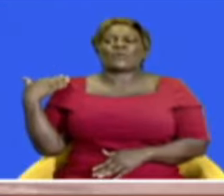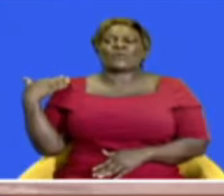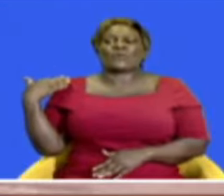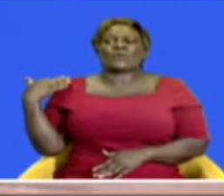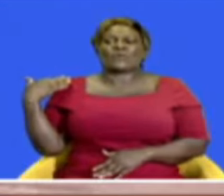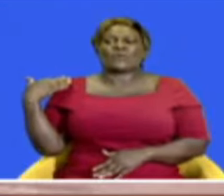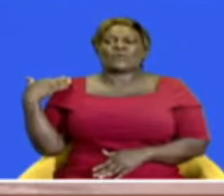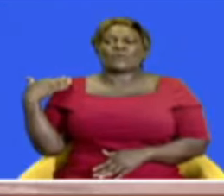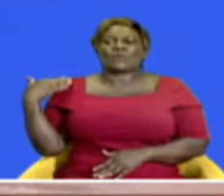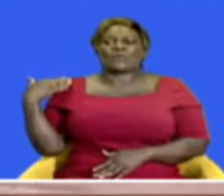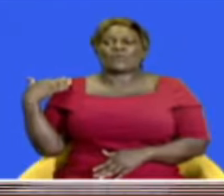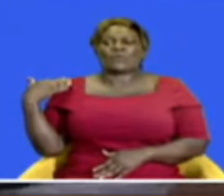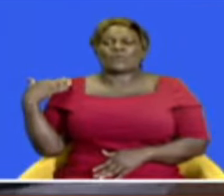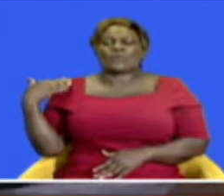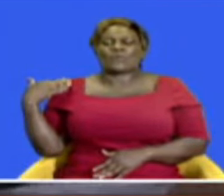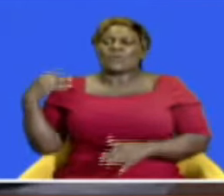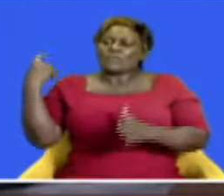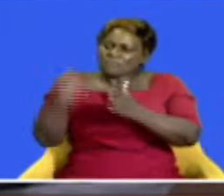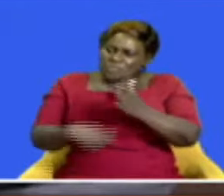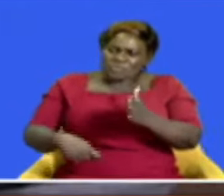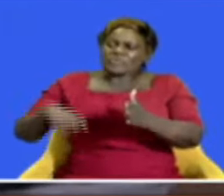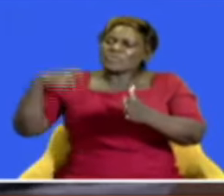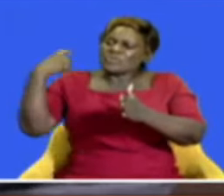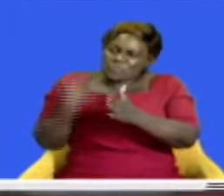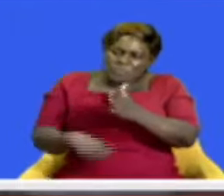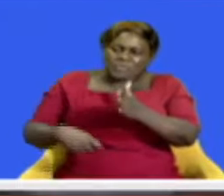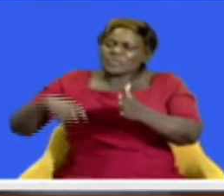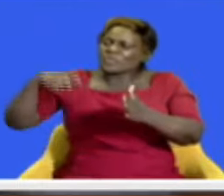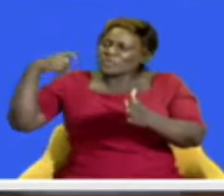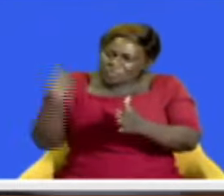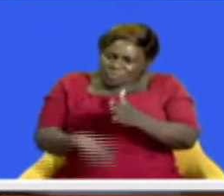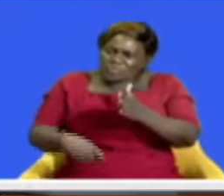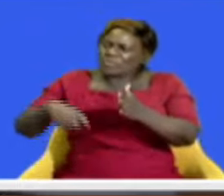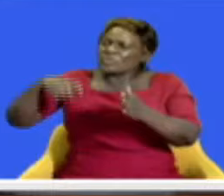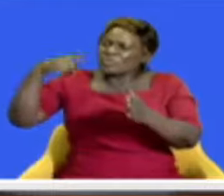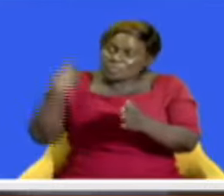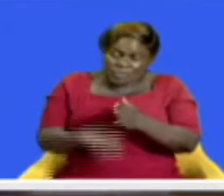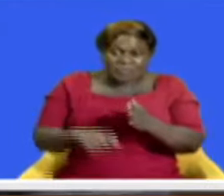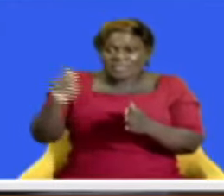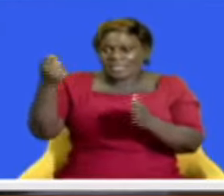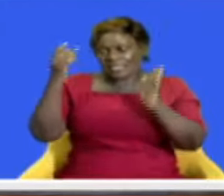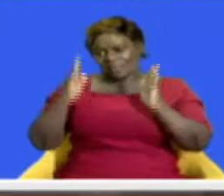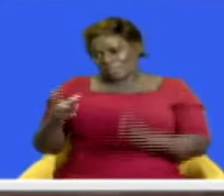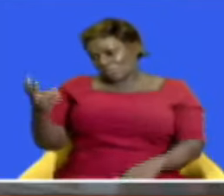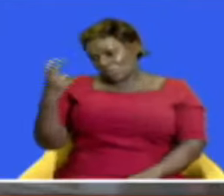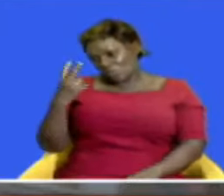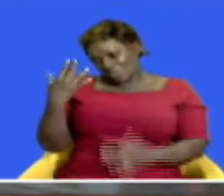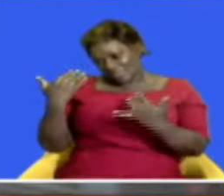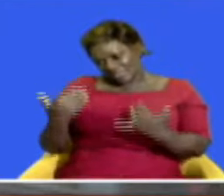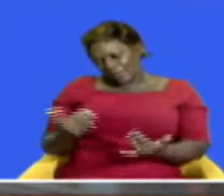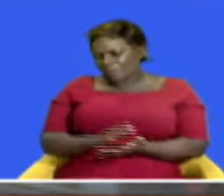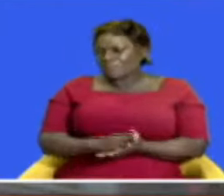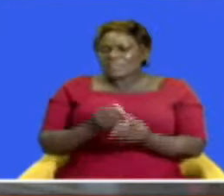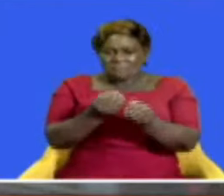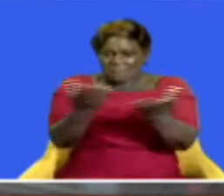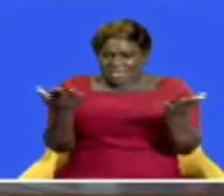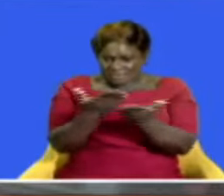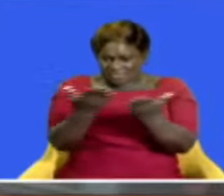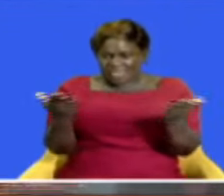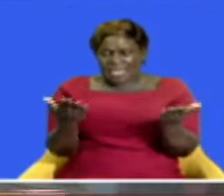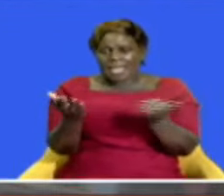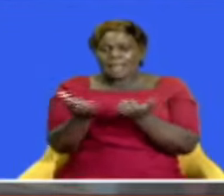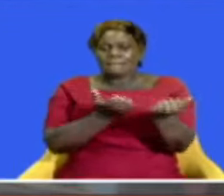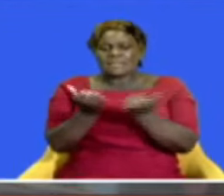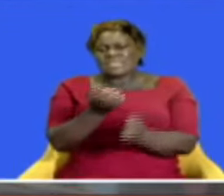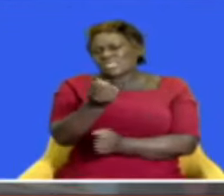ushailipia. Kwa hivyo ni ushuru baada ya ushuru baada ya ushuru baada ya ushuru baada ya ushuru. Yule Mkenya anayotutazama sasa hivi kwa sababu wengi wao wanaendesha